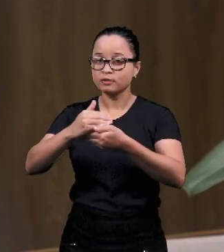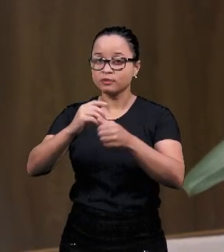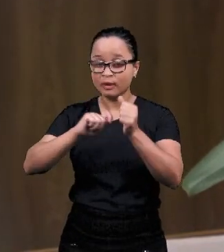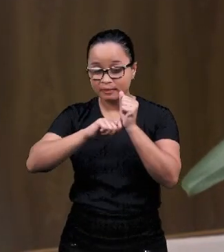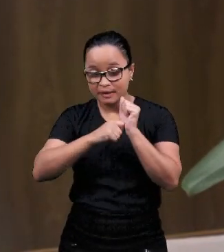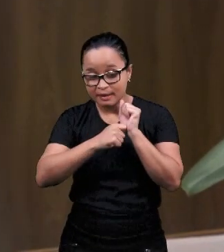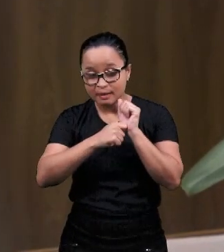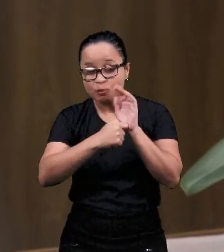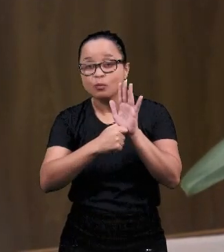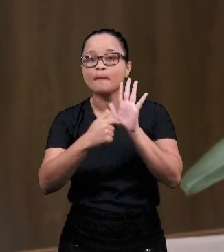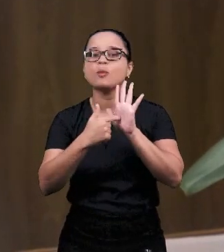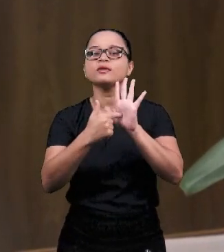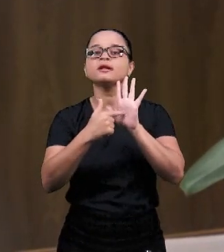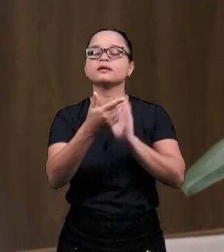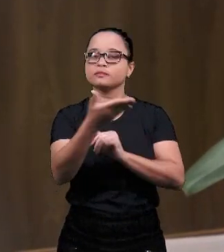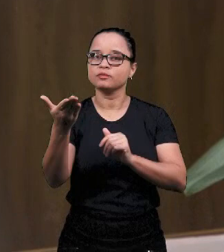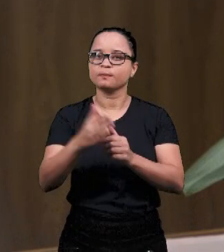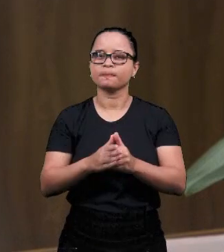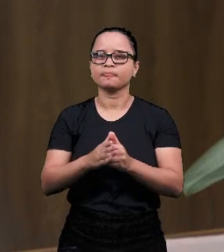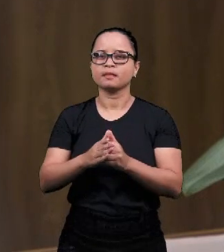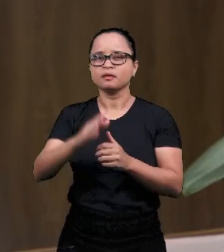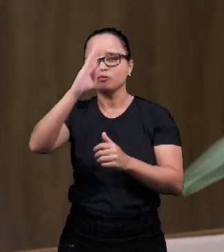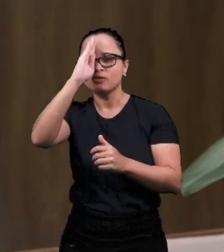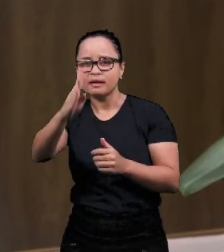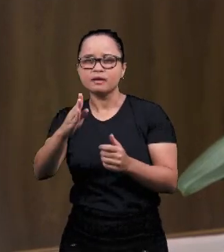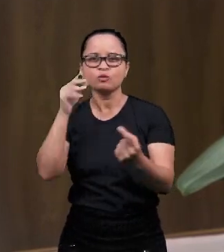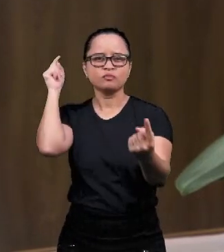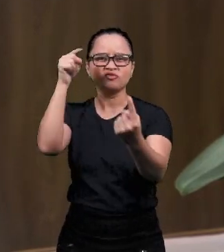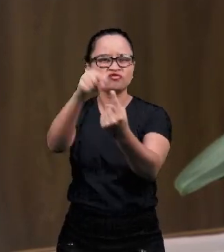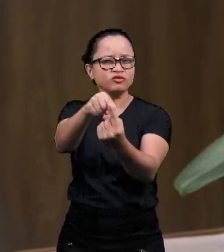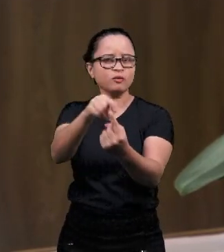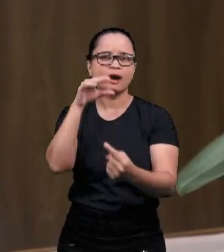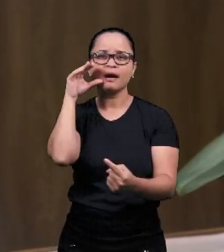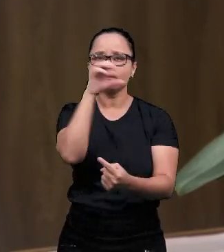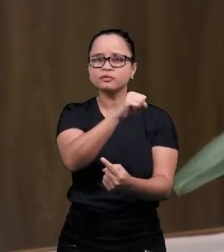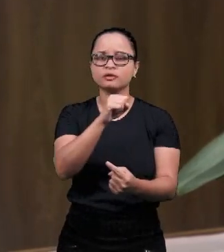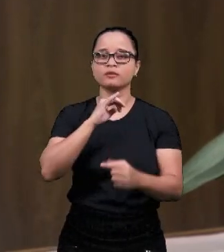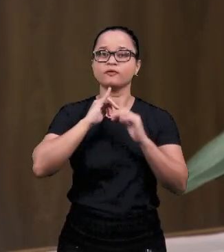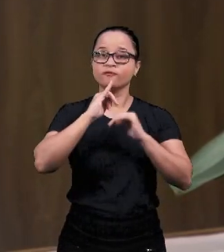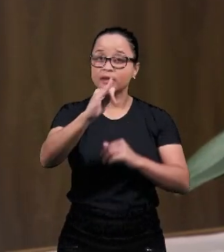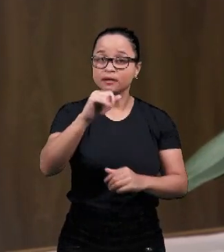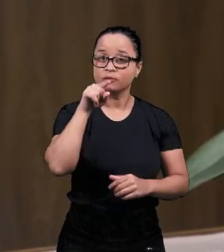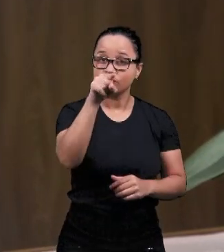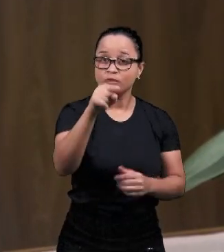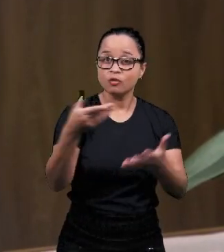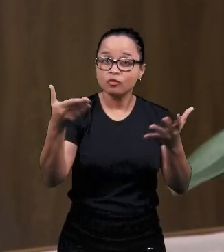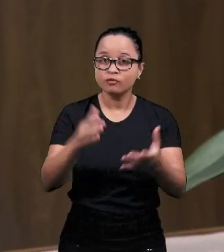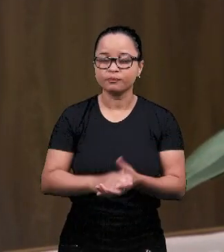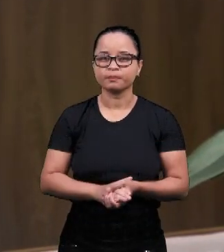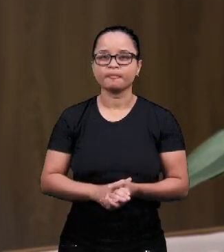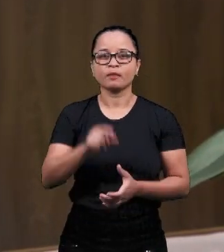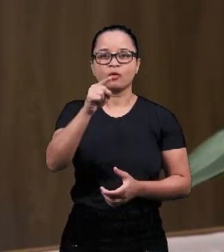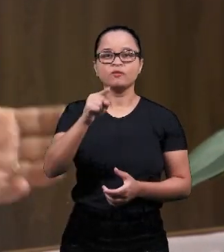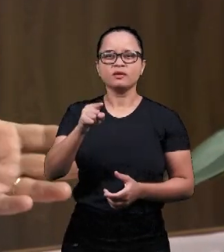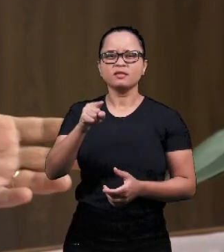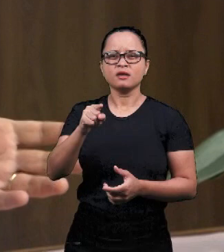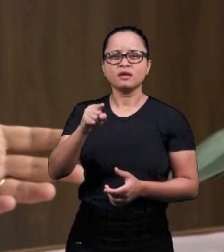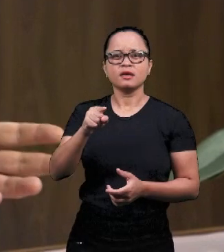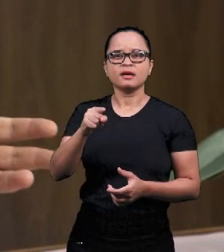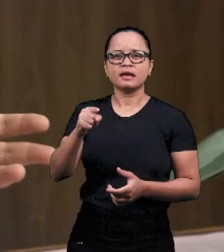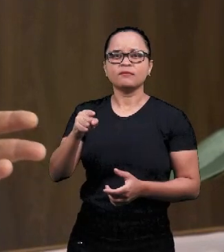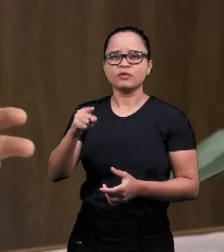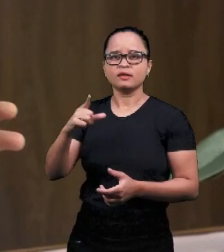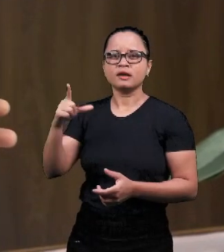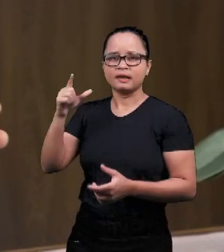себя сегодня? Мы прямо говорим, целенаправленно говорим, не ходим кругами. Мы хотим тебе